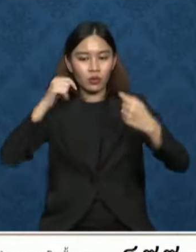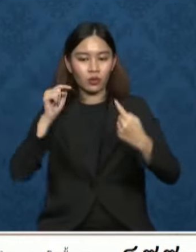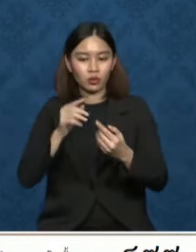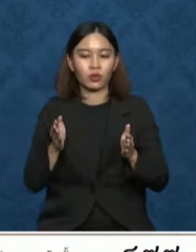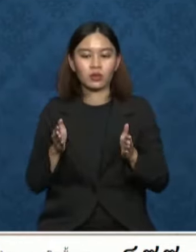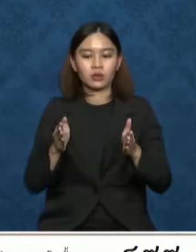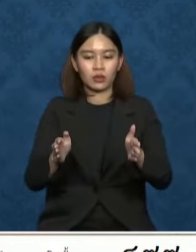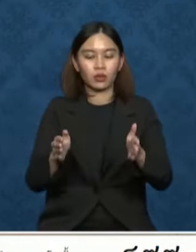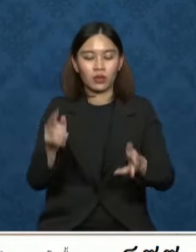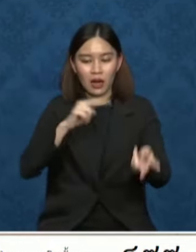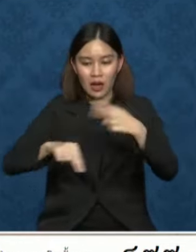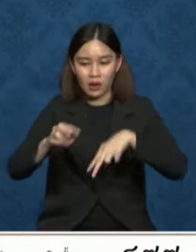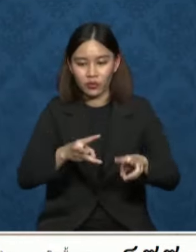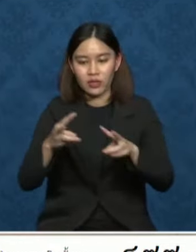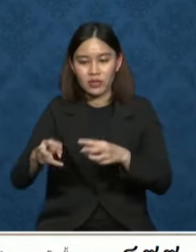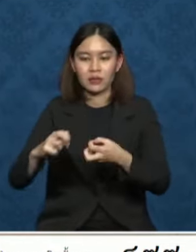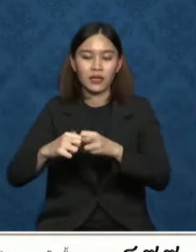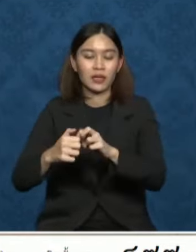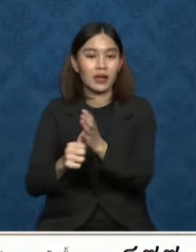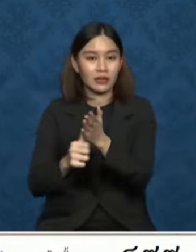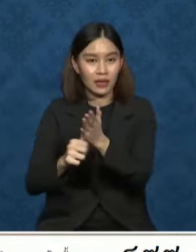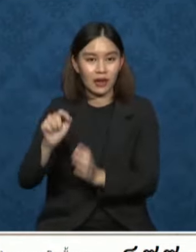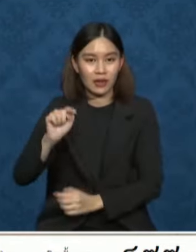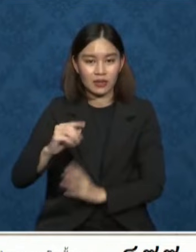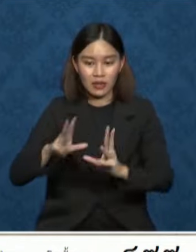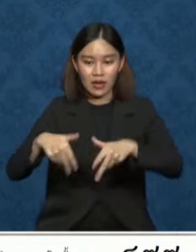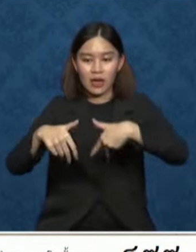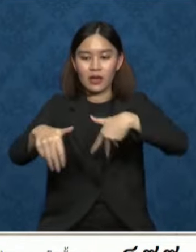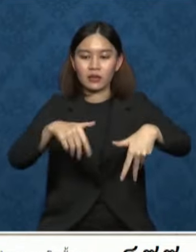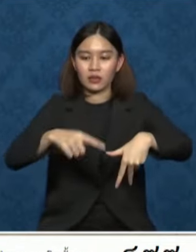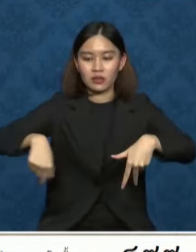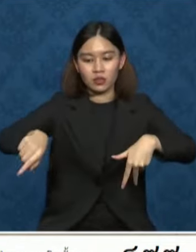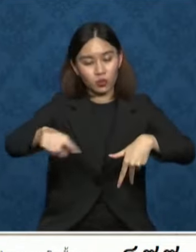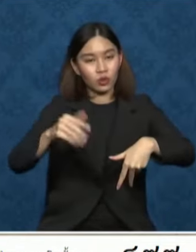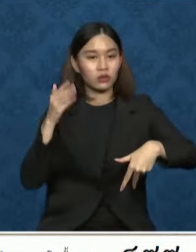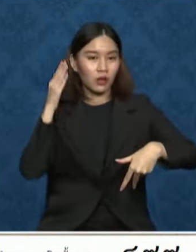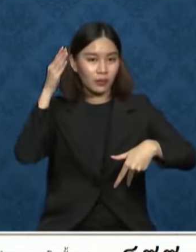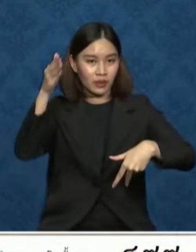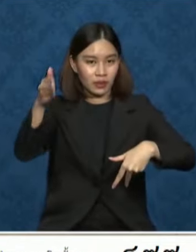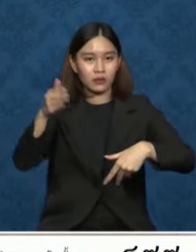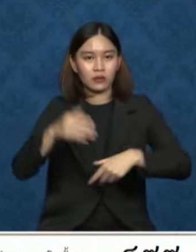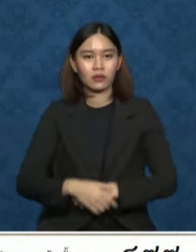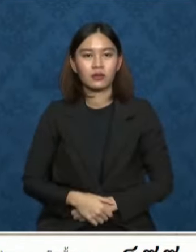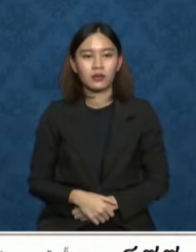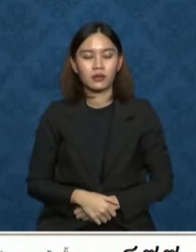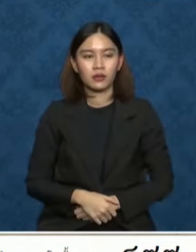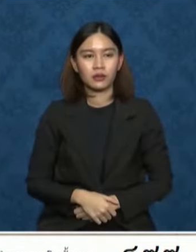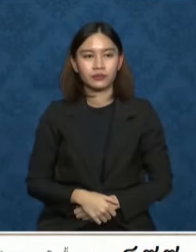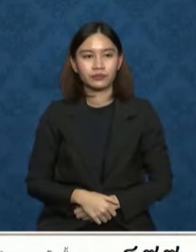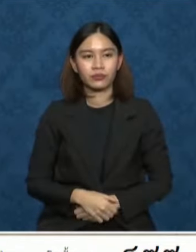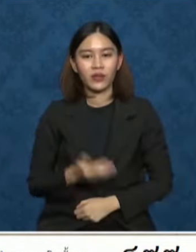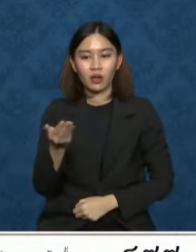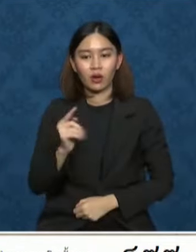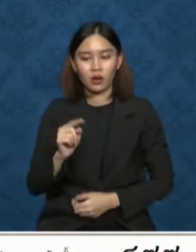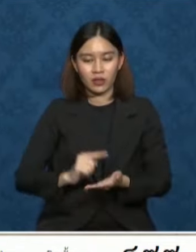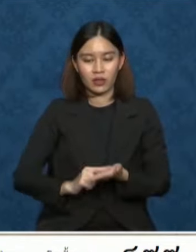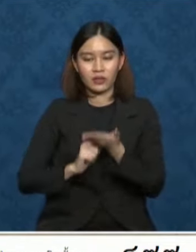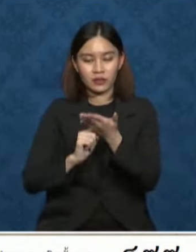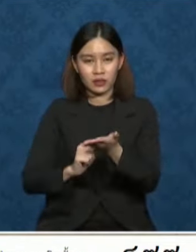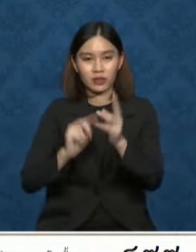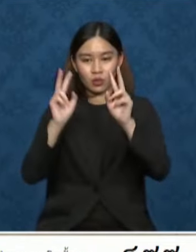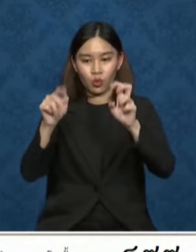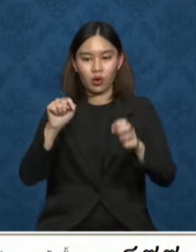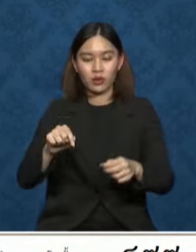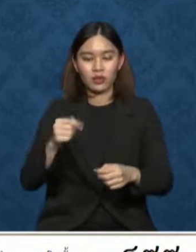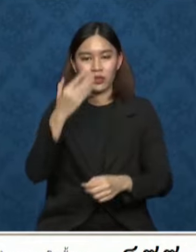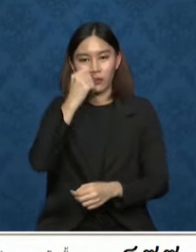วงเพื่อหาแนวทางในการแ้ไปัหาให้กพน้ประชาชนต่ไปดงนั้นจึงขอเสนอยัตติดัง